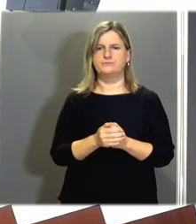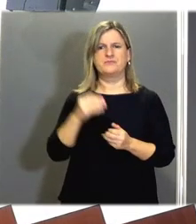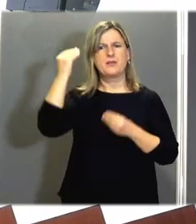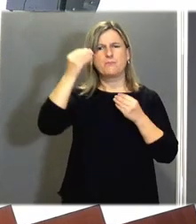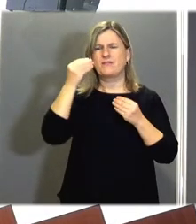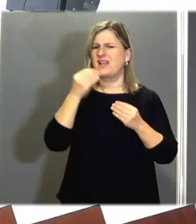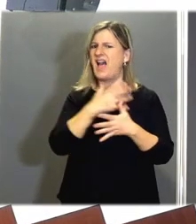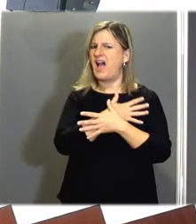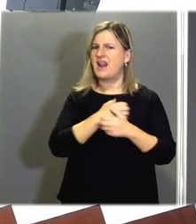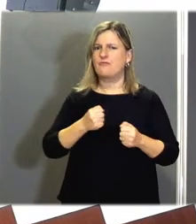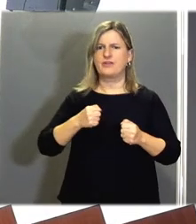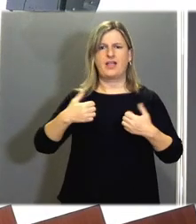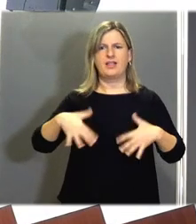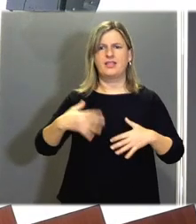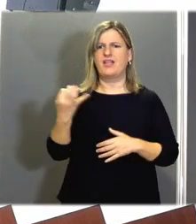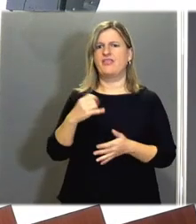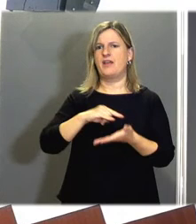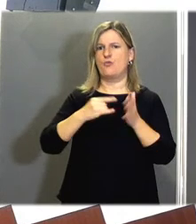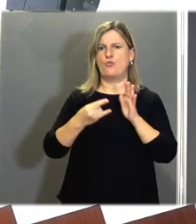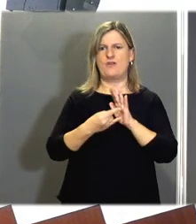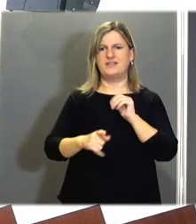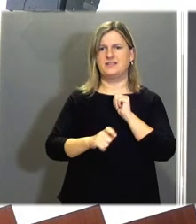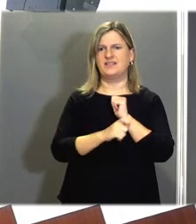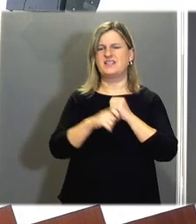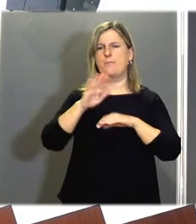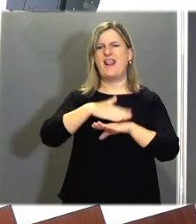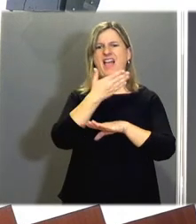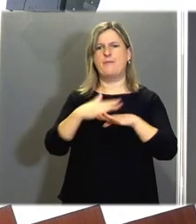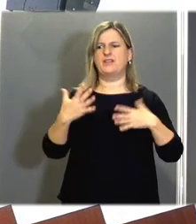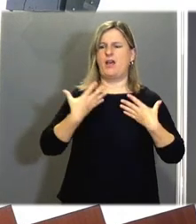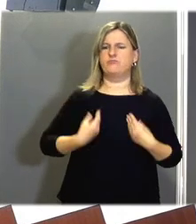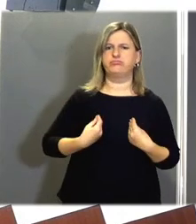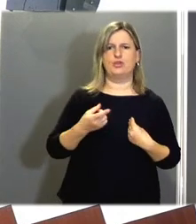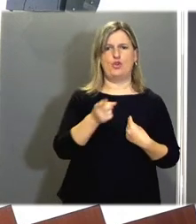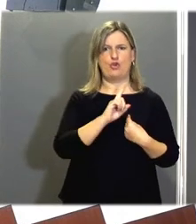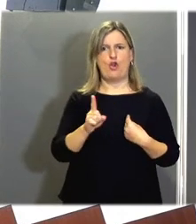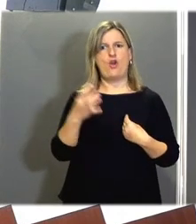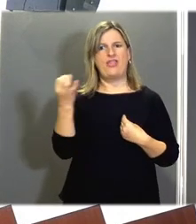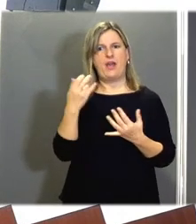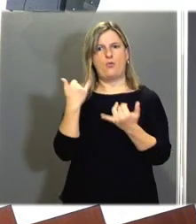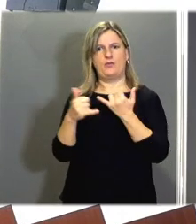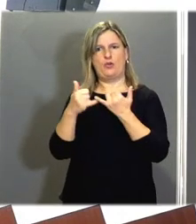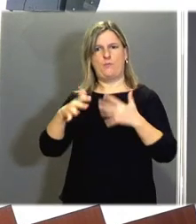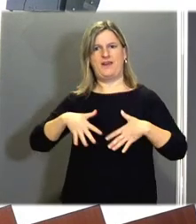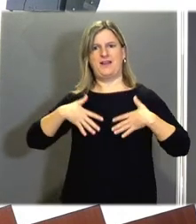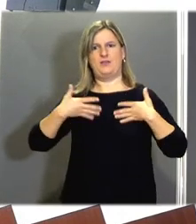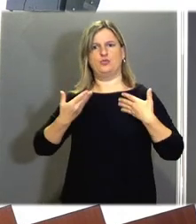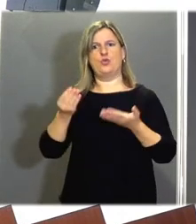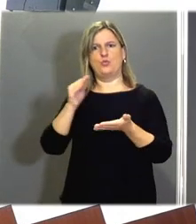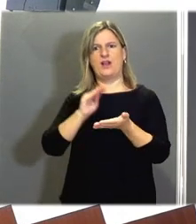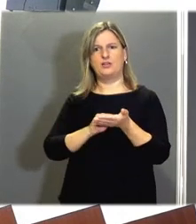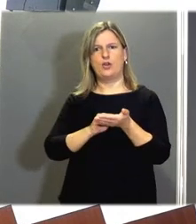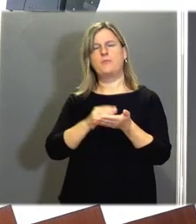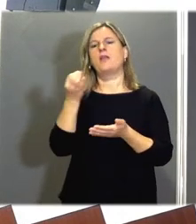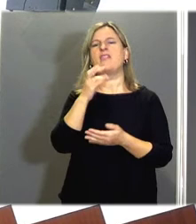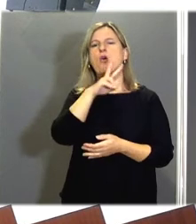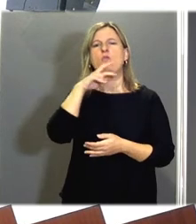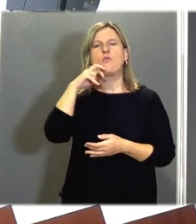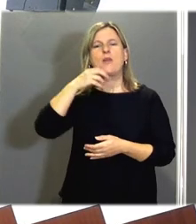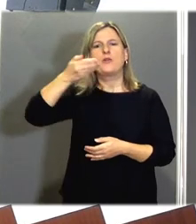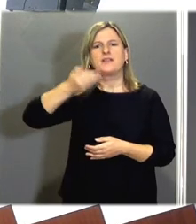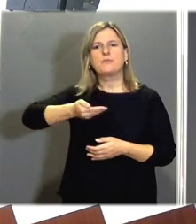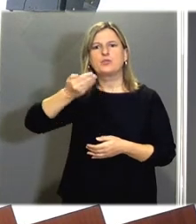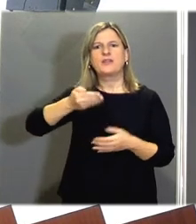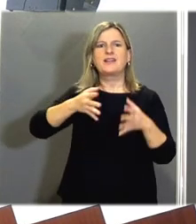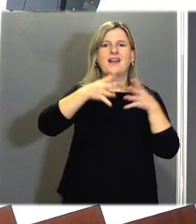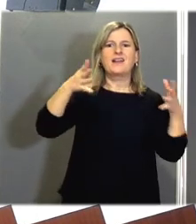imprescindible posar en pràctica diverses estratègies contra el desànim i per la recuperació de la il·lusió, posant en valor tant les grans